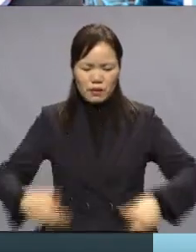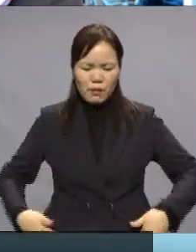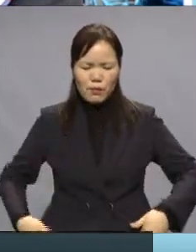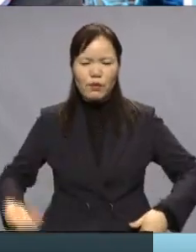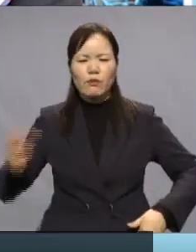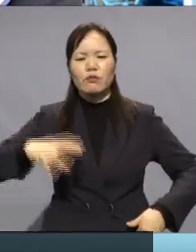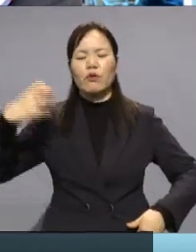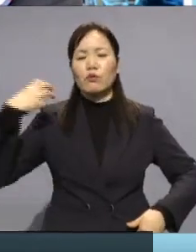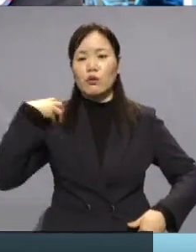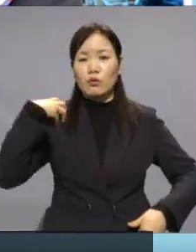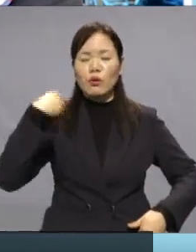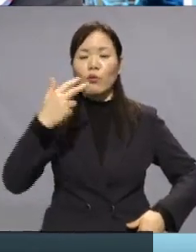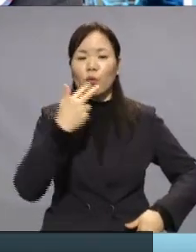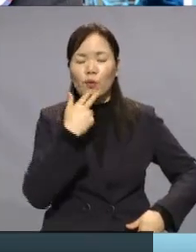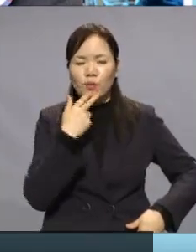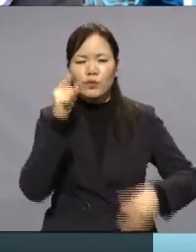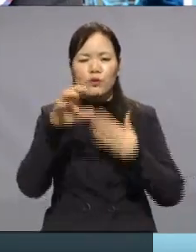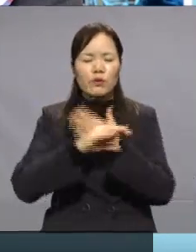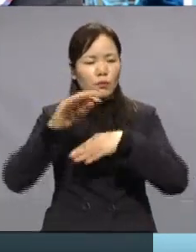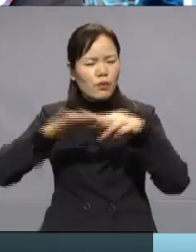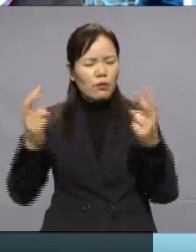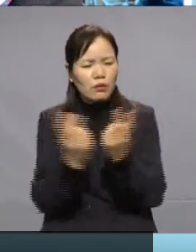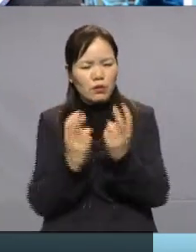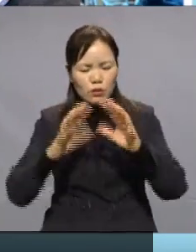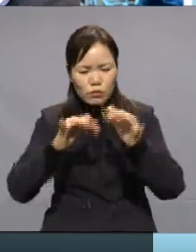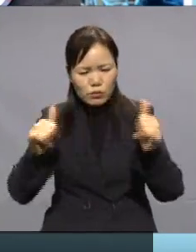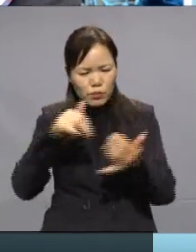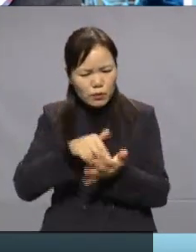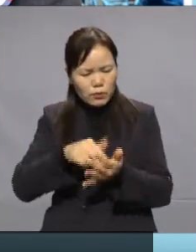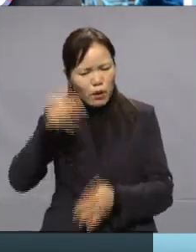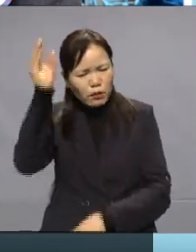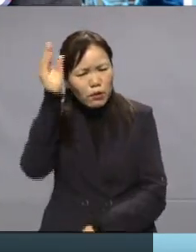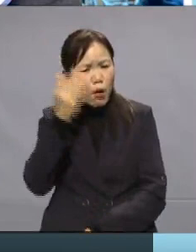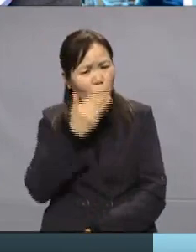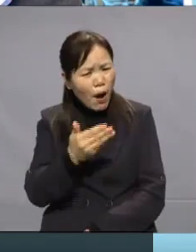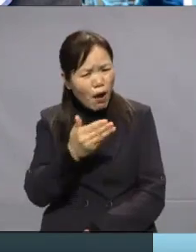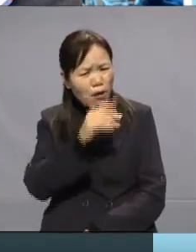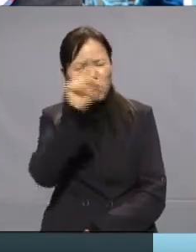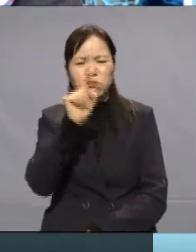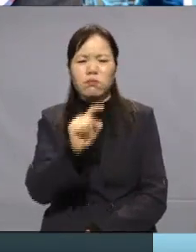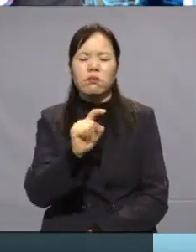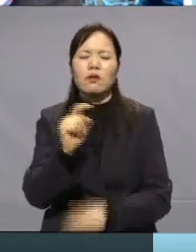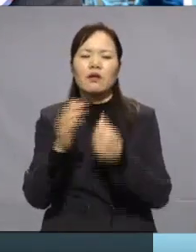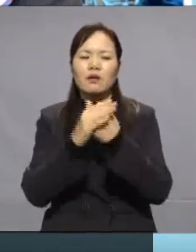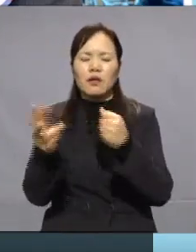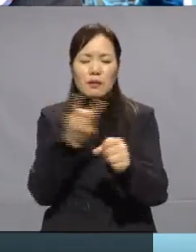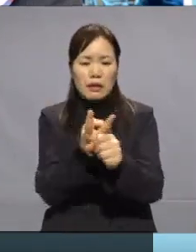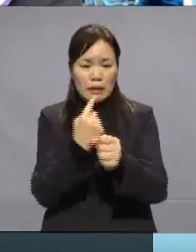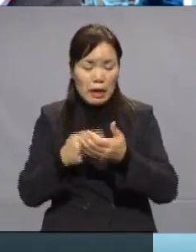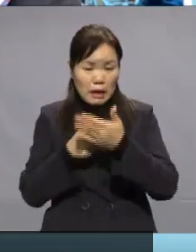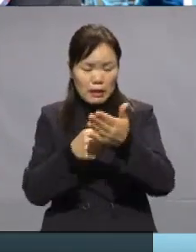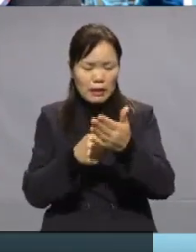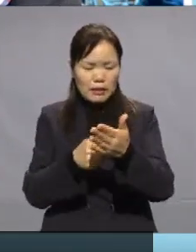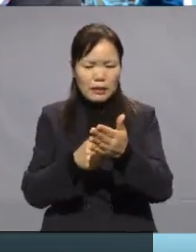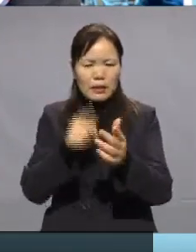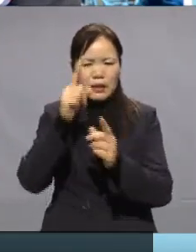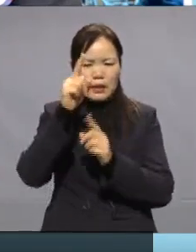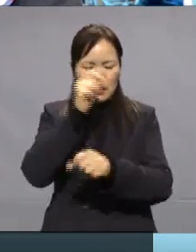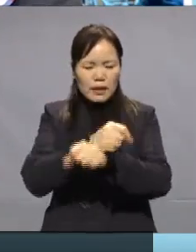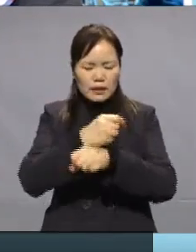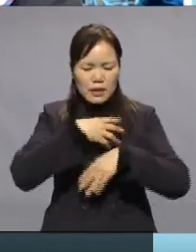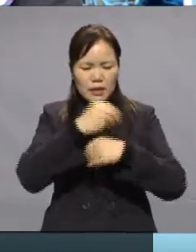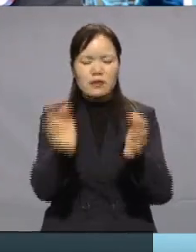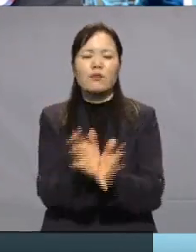않는 자세가 된다면 대책을 과연 국민들이 기대할 수는 있을까 좀 그런 점에서 탄핵은 행안부 장관에 대한 탄핵이지만